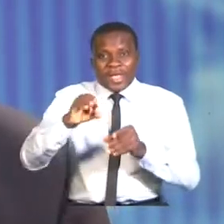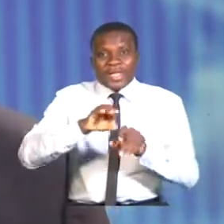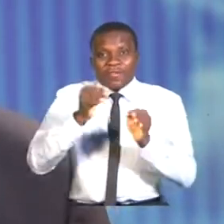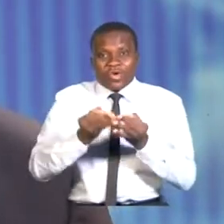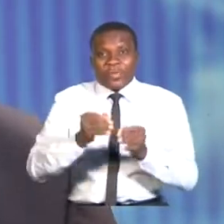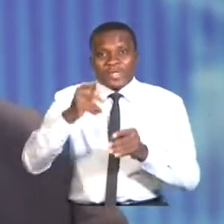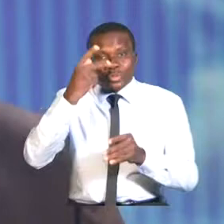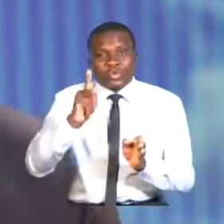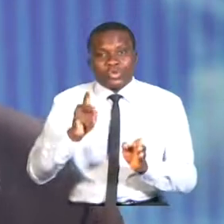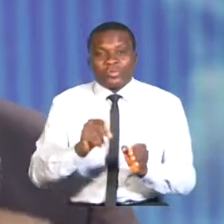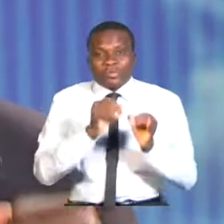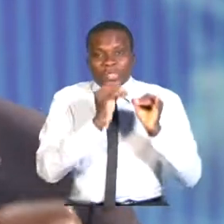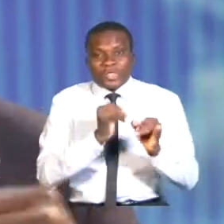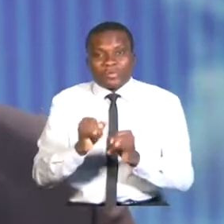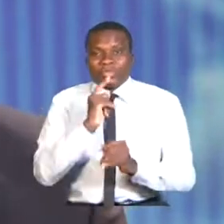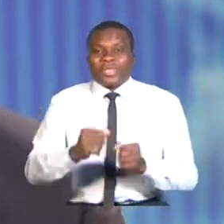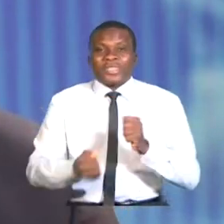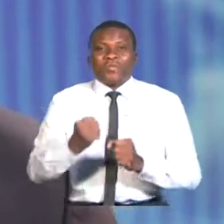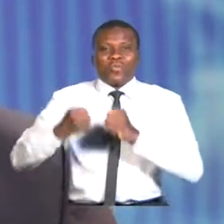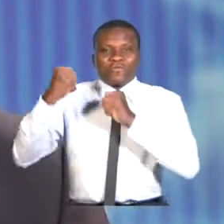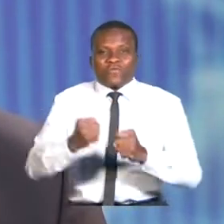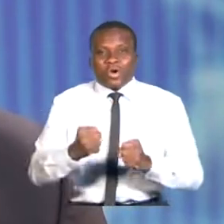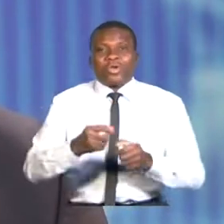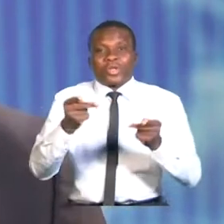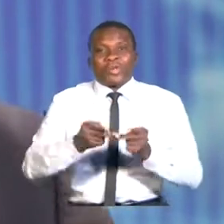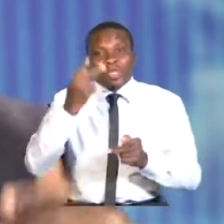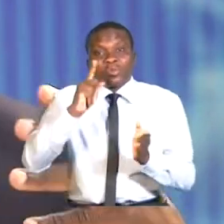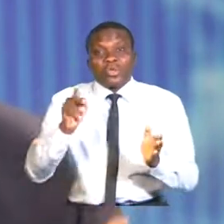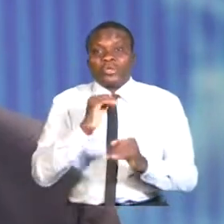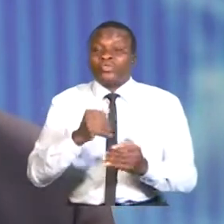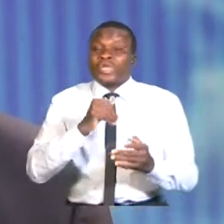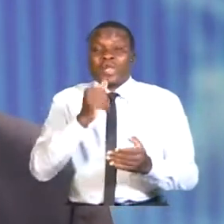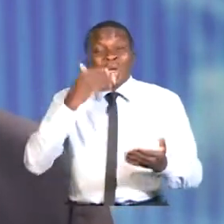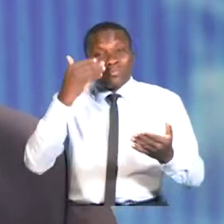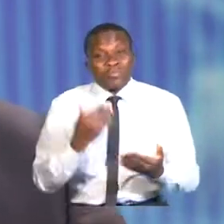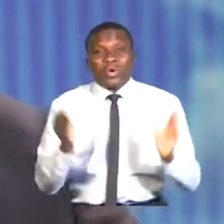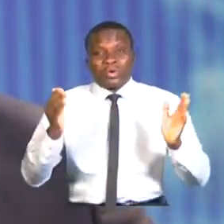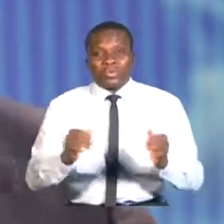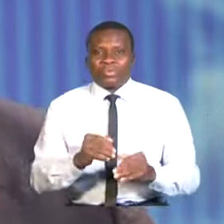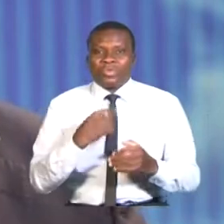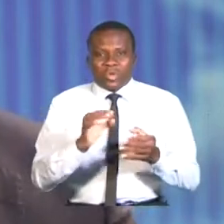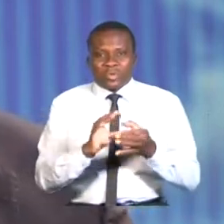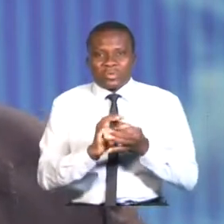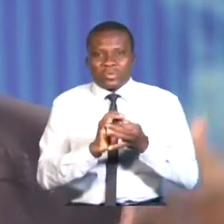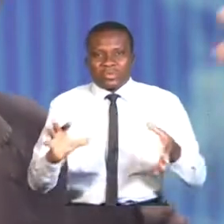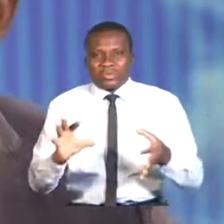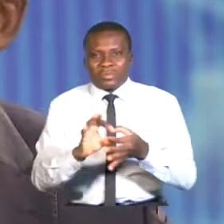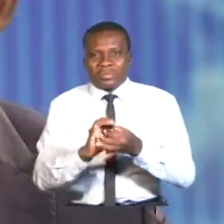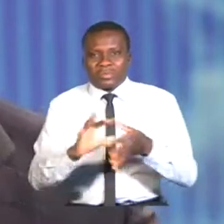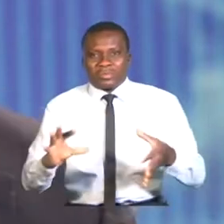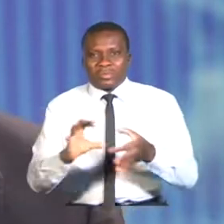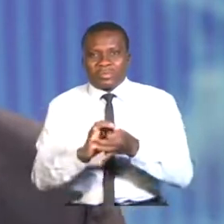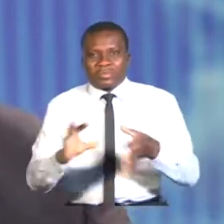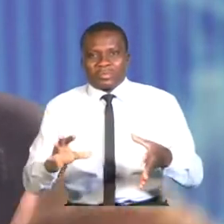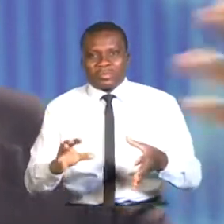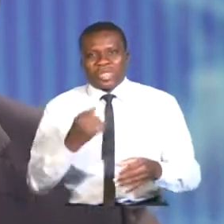politiques les individus étaient plus forts que les partis politiques ce qui est anormal on se dissocie du groupe et on impose